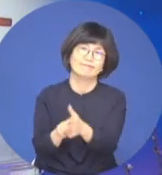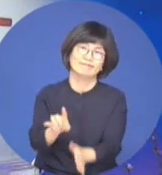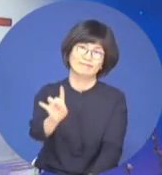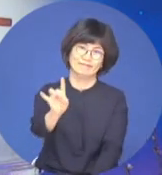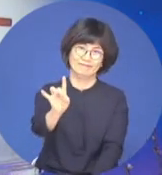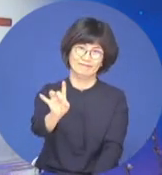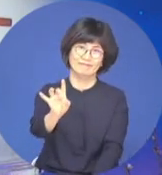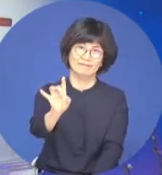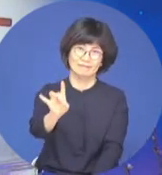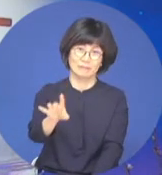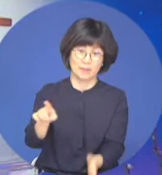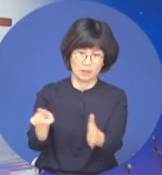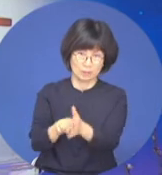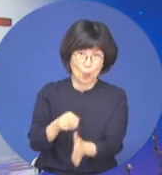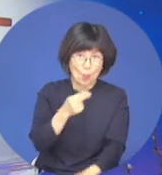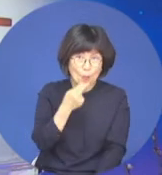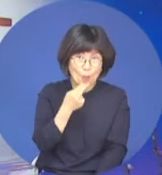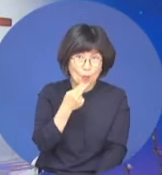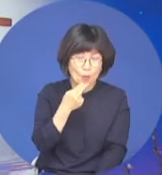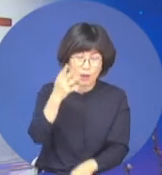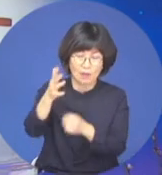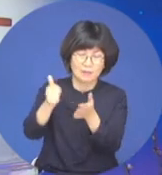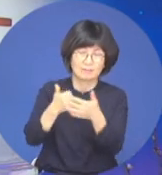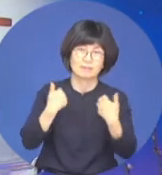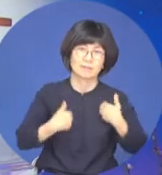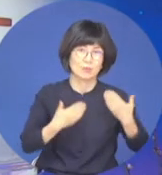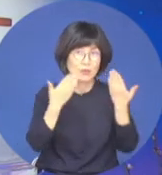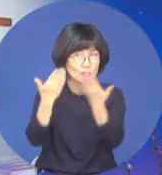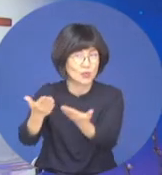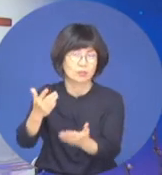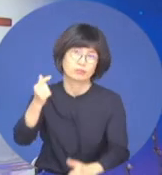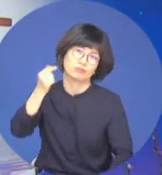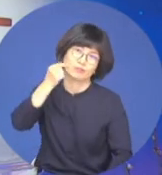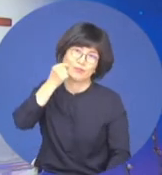믿음이 없진 하나님을 기쁘시게 할 수가 없다. 그러므로 뭘